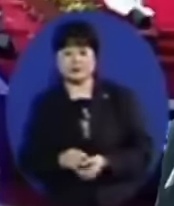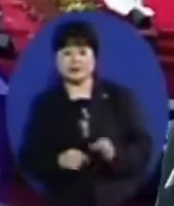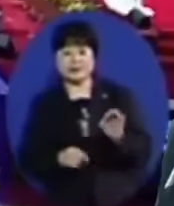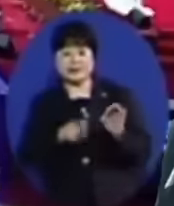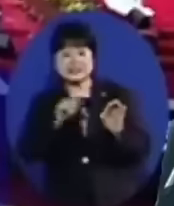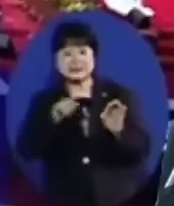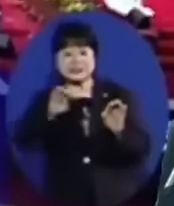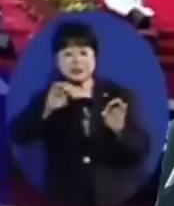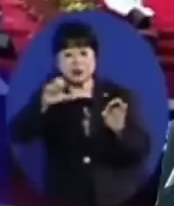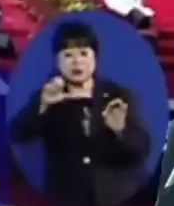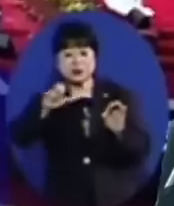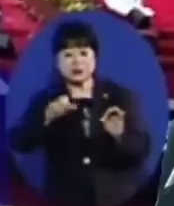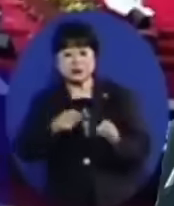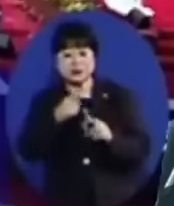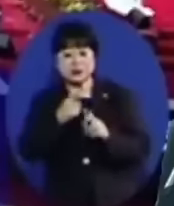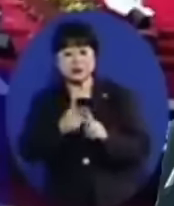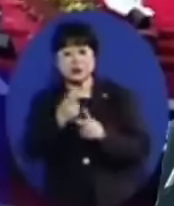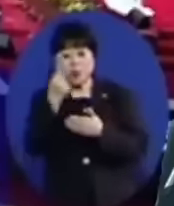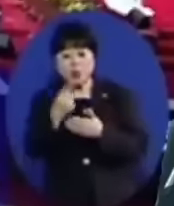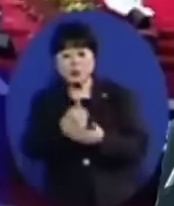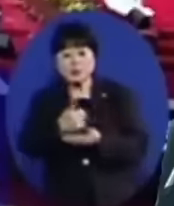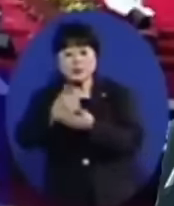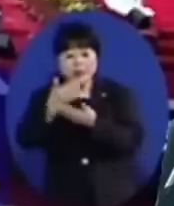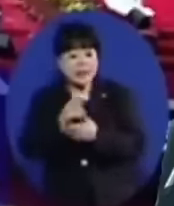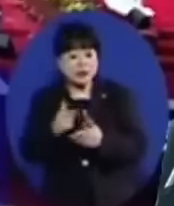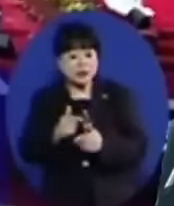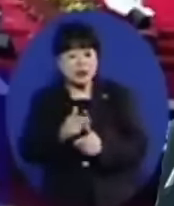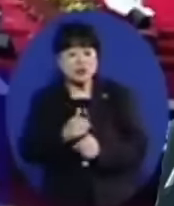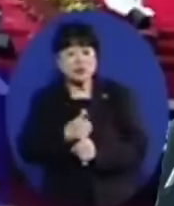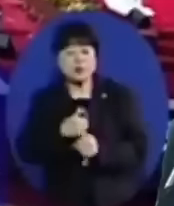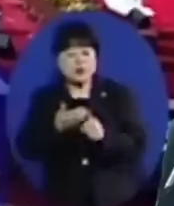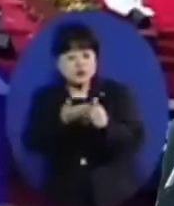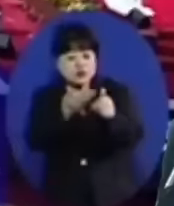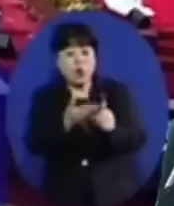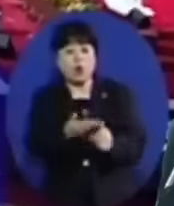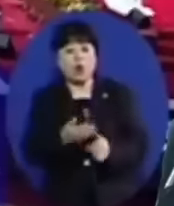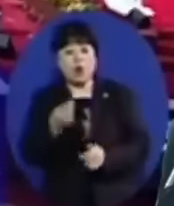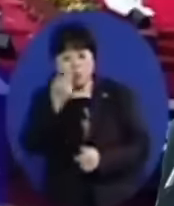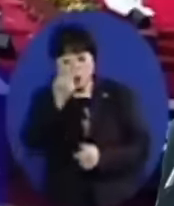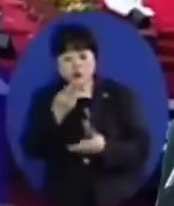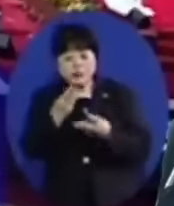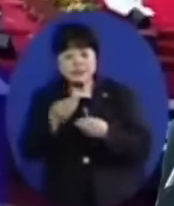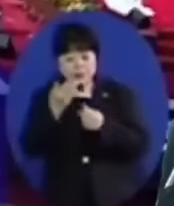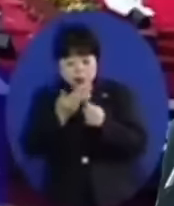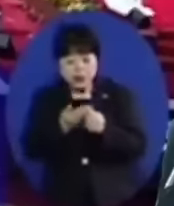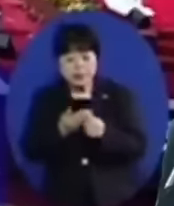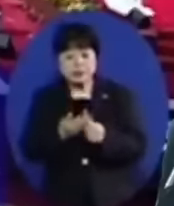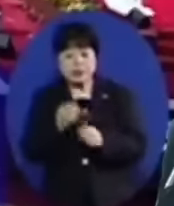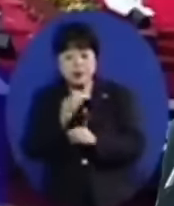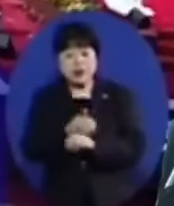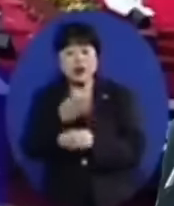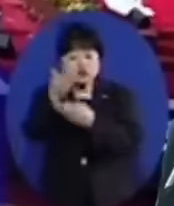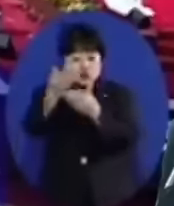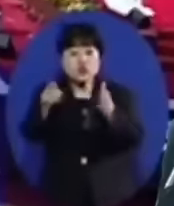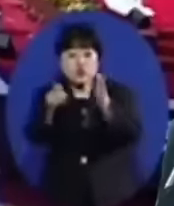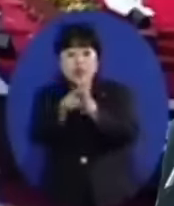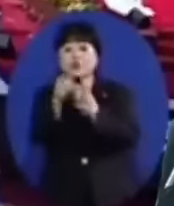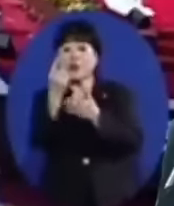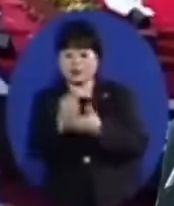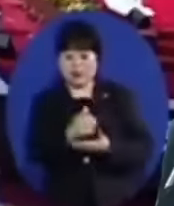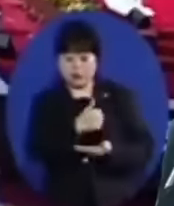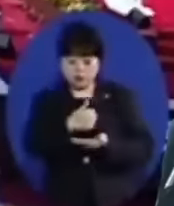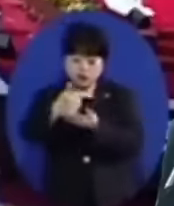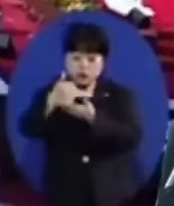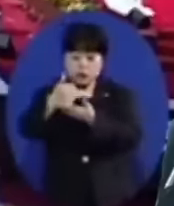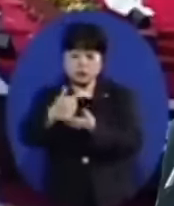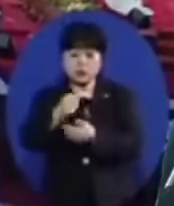온 것은 섬김을 받으려 함이 아니라 도리어 섬기려 하고 자기 목숨을 많은 사람의 대속물로 주려 함이라. 주님이